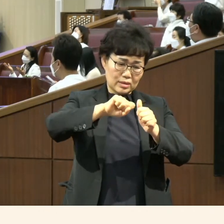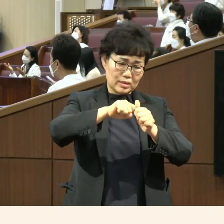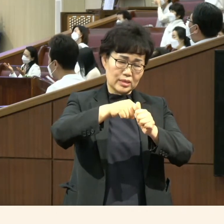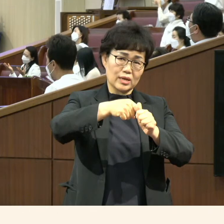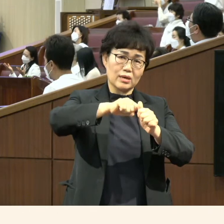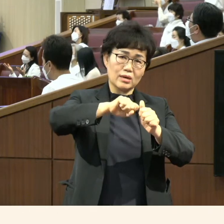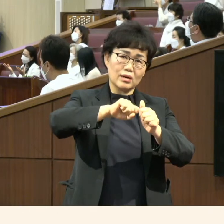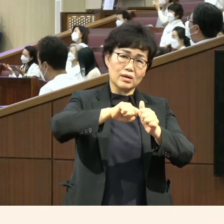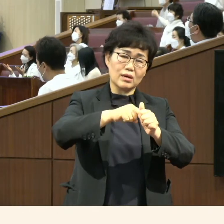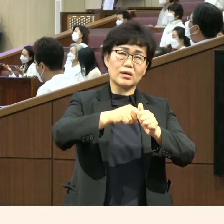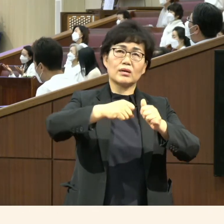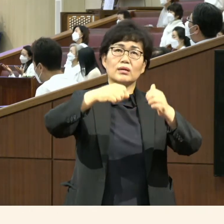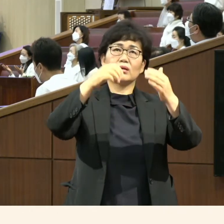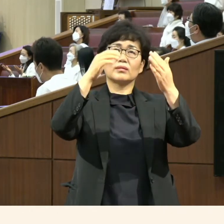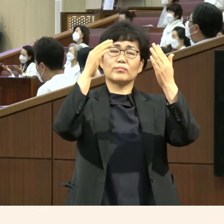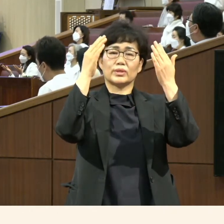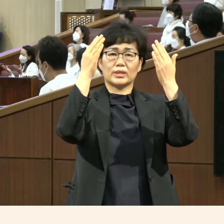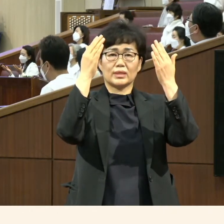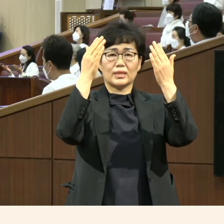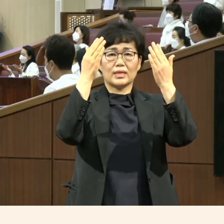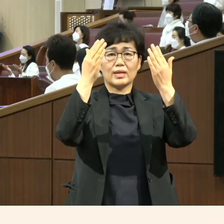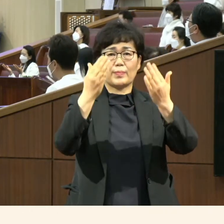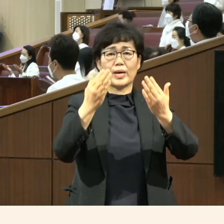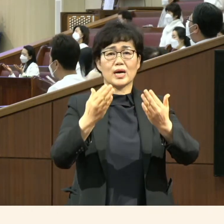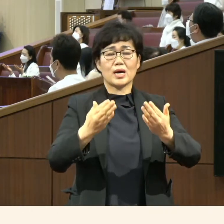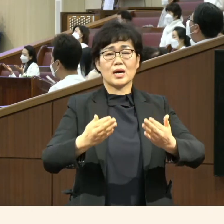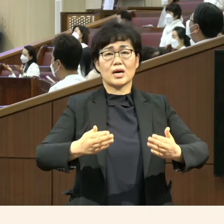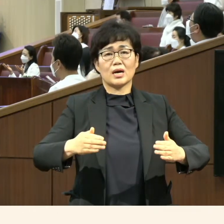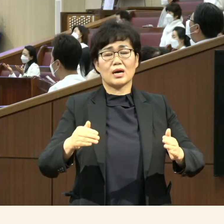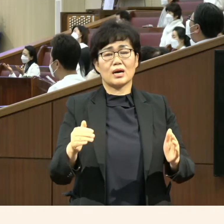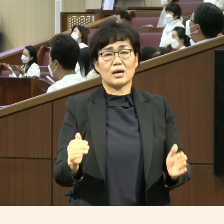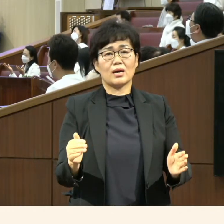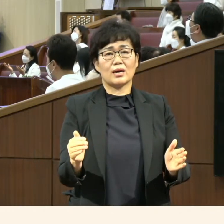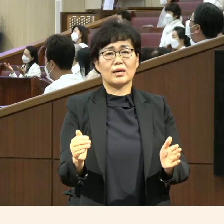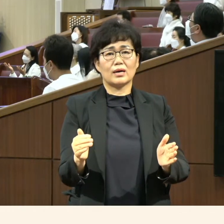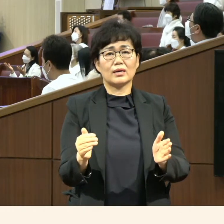영원 영벌 바